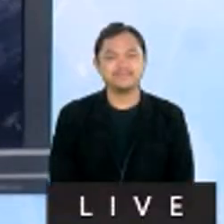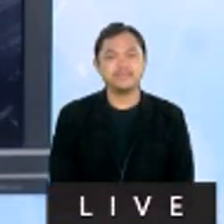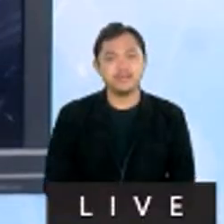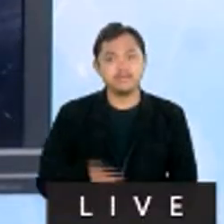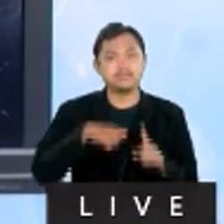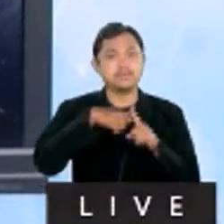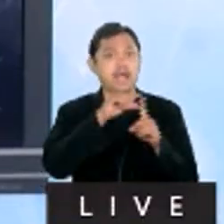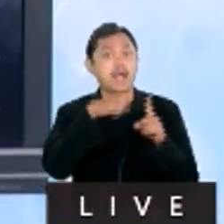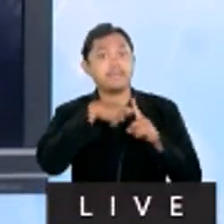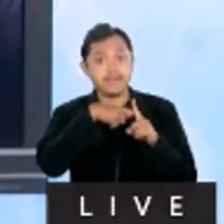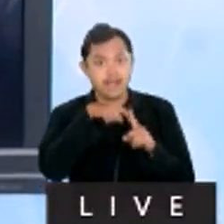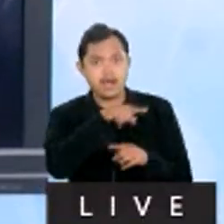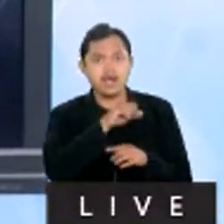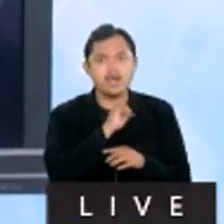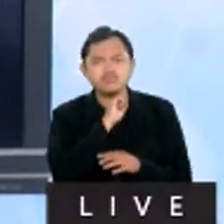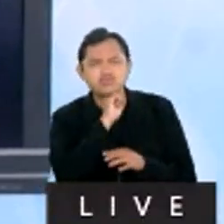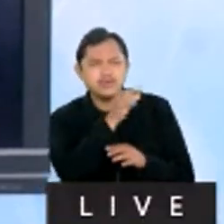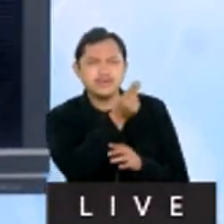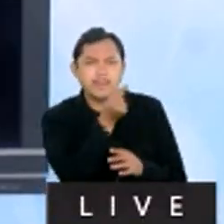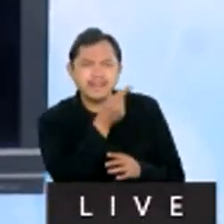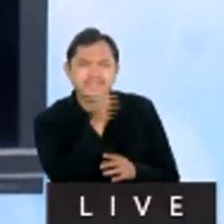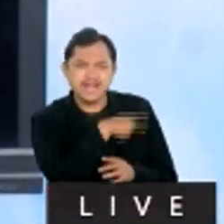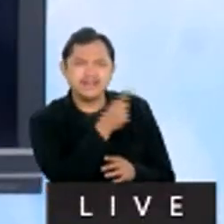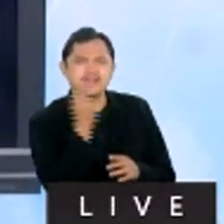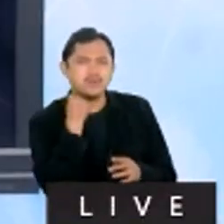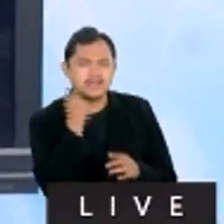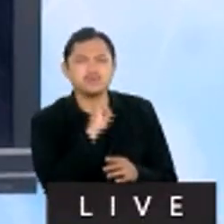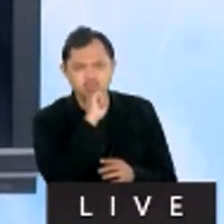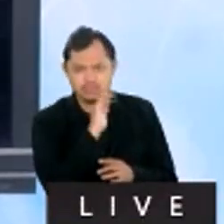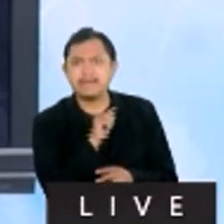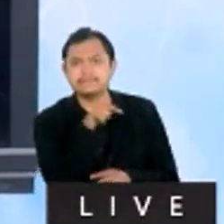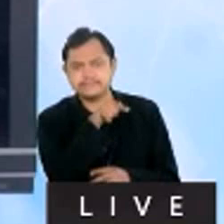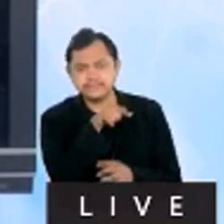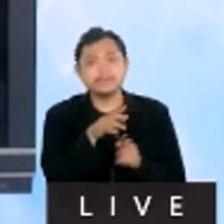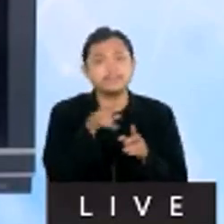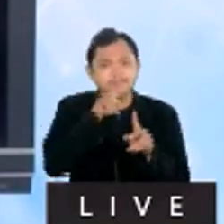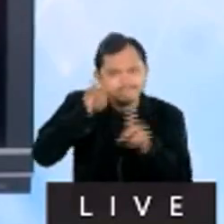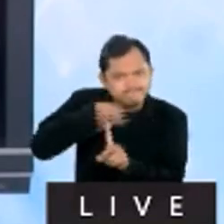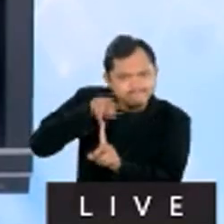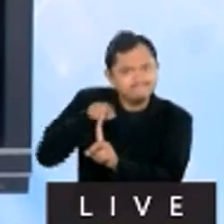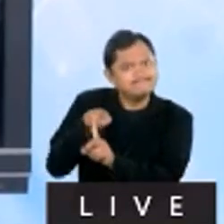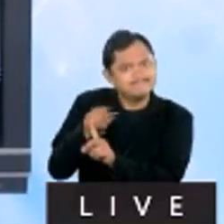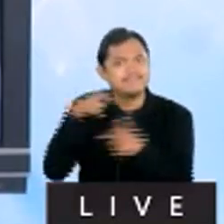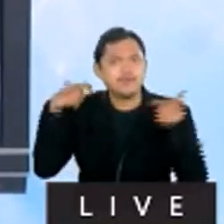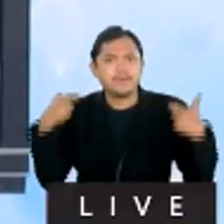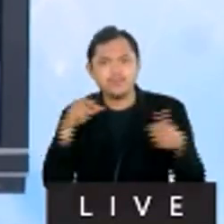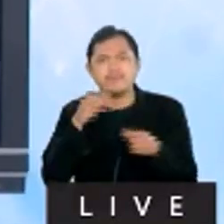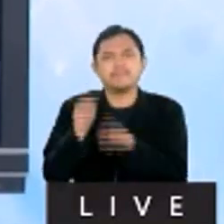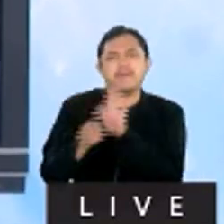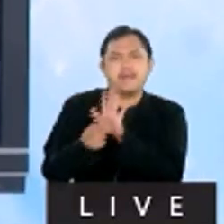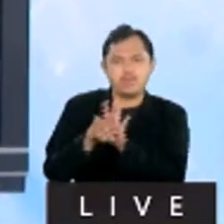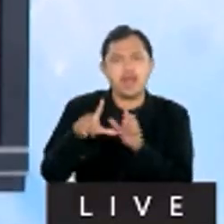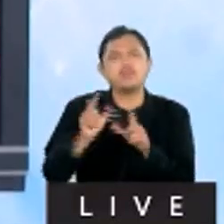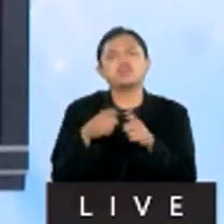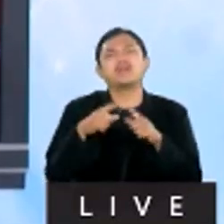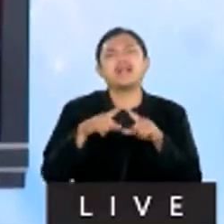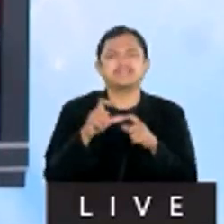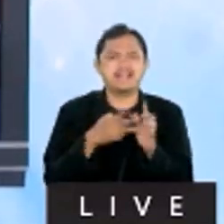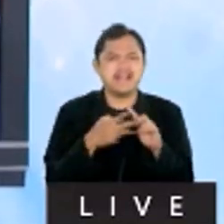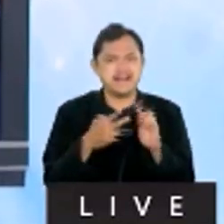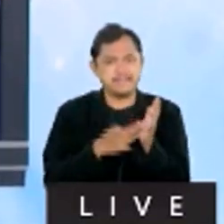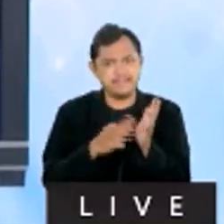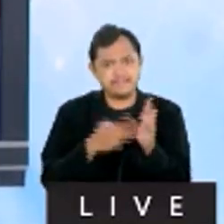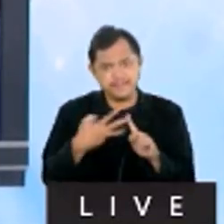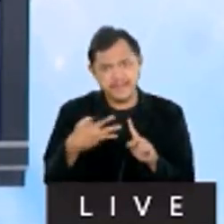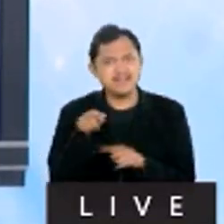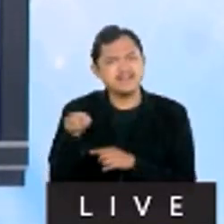Pemirsa, KPK masih menunggu rekomendasi dokter untuk melakukan penahanan dan pemeriksaan terhadap Gubernur Papua Lukas NMB yang diduga terlibat kasus